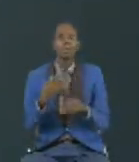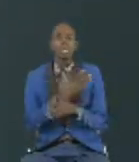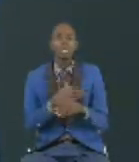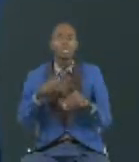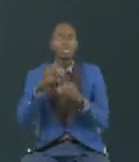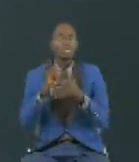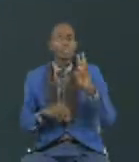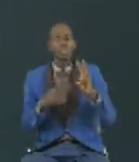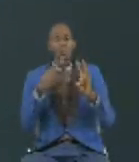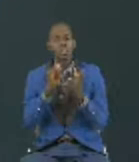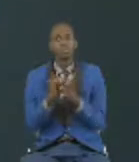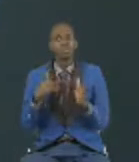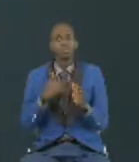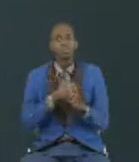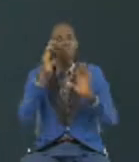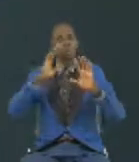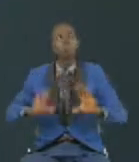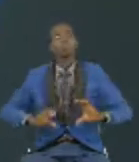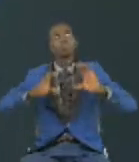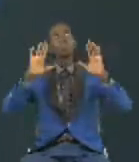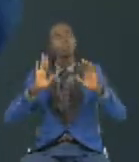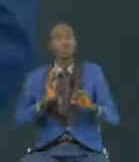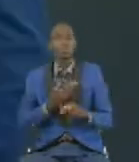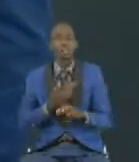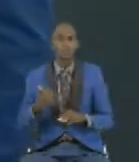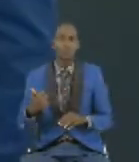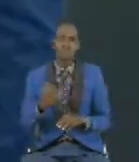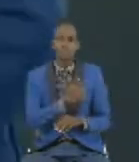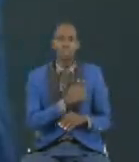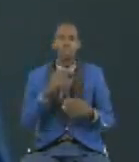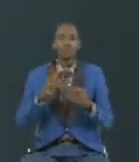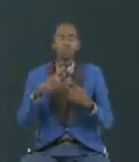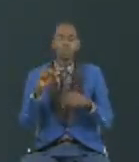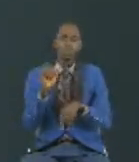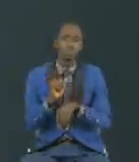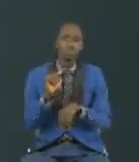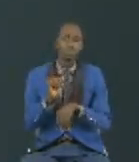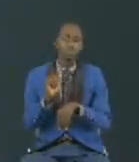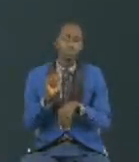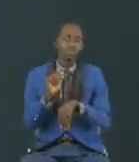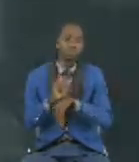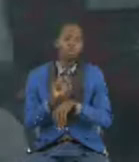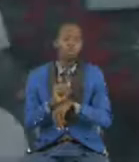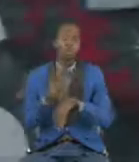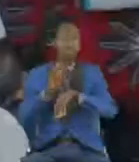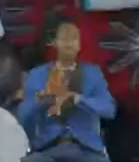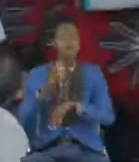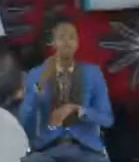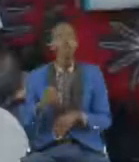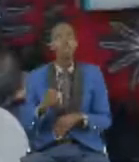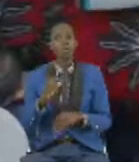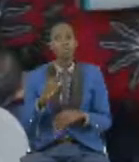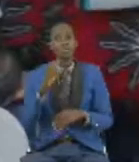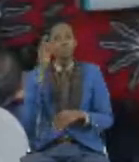dit, nous allons nous engager au ministère de la parole et à la prière. Chapitre 7, vous